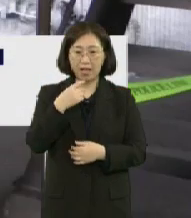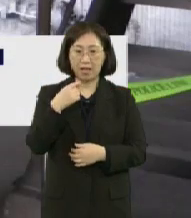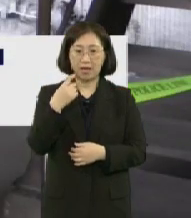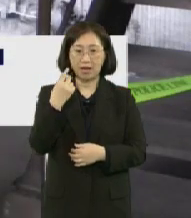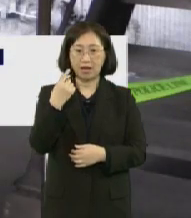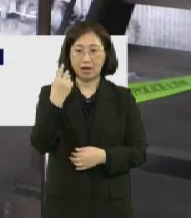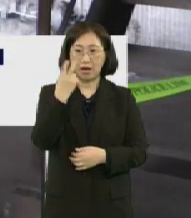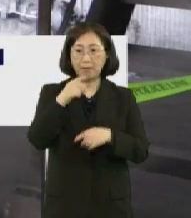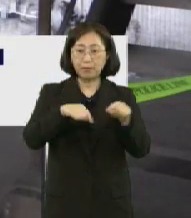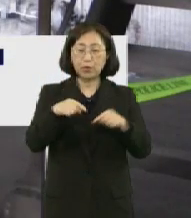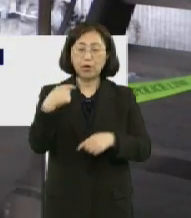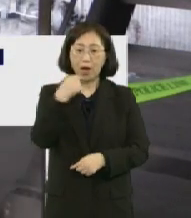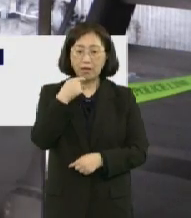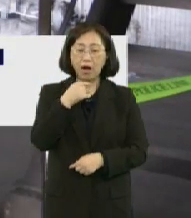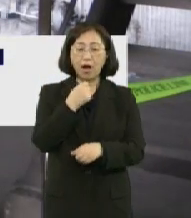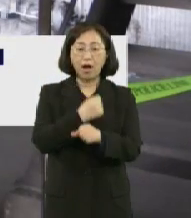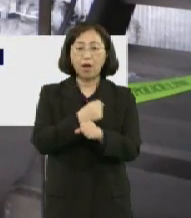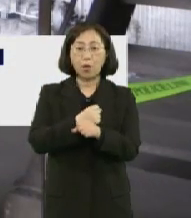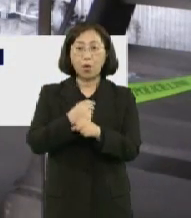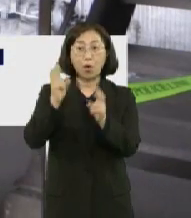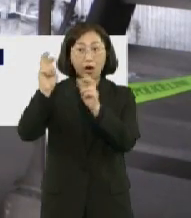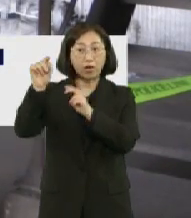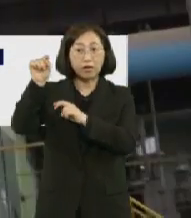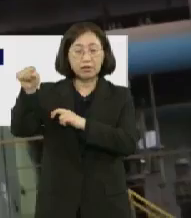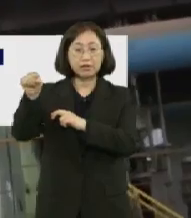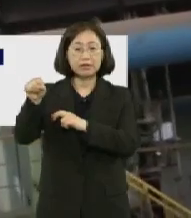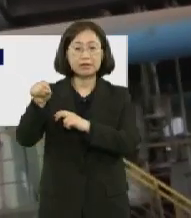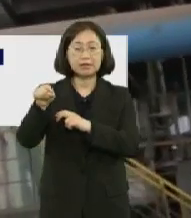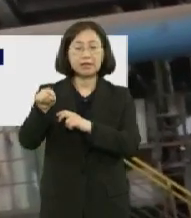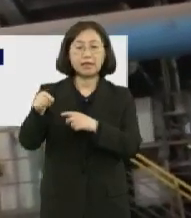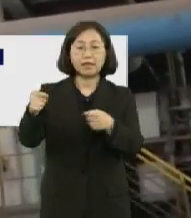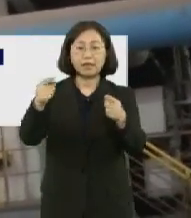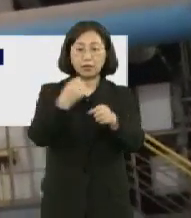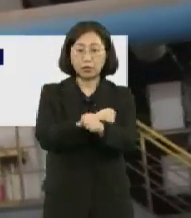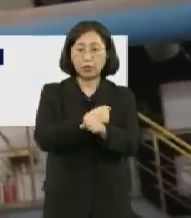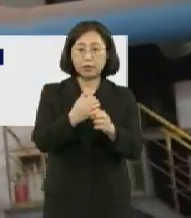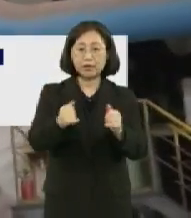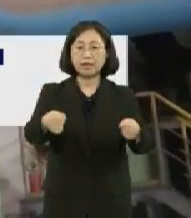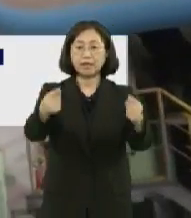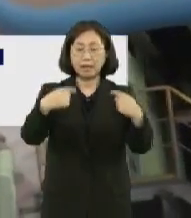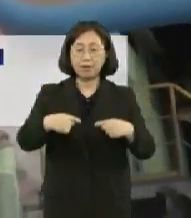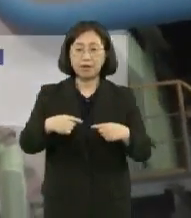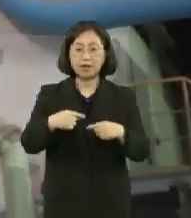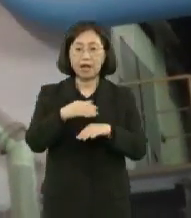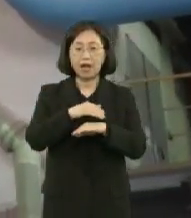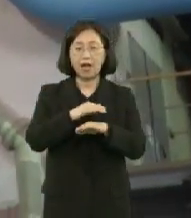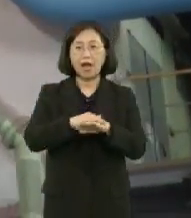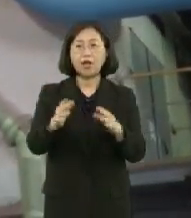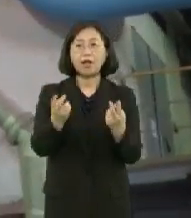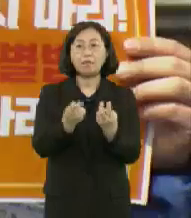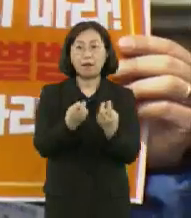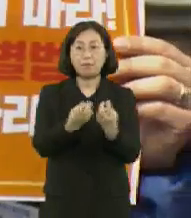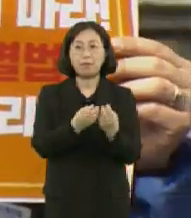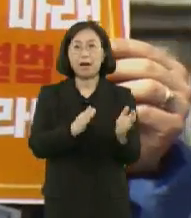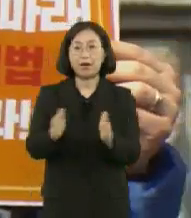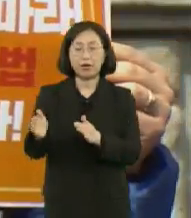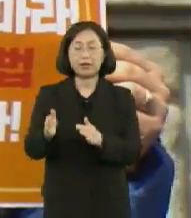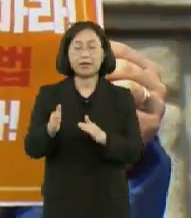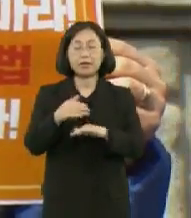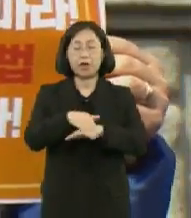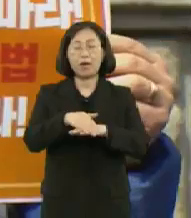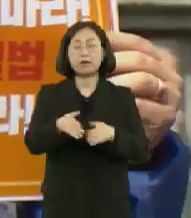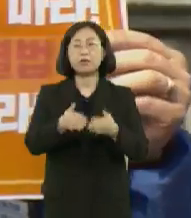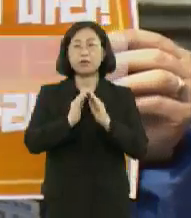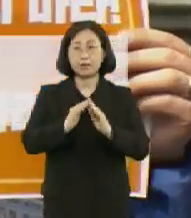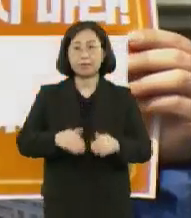강화하고 경영책임자는 노동자를 중대재해 조사에 참여시켜 재발방지 대책을 수립해야 한다는 겁니다.